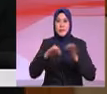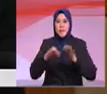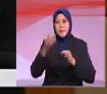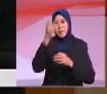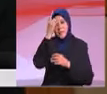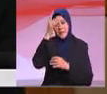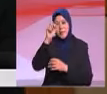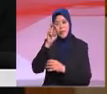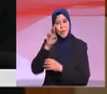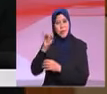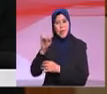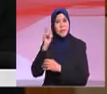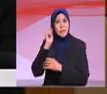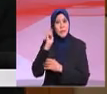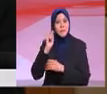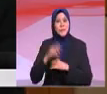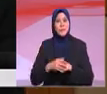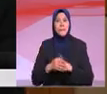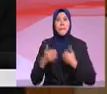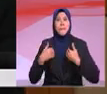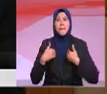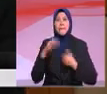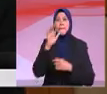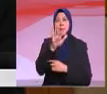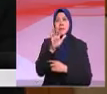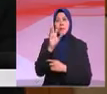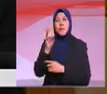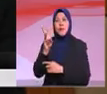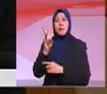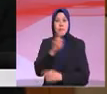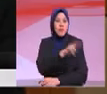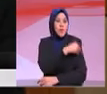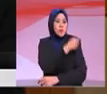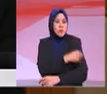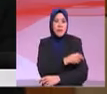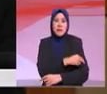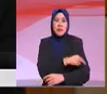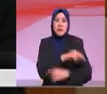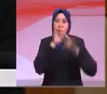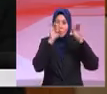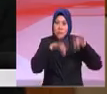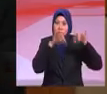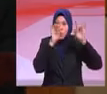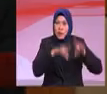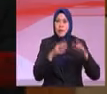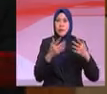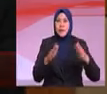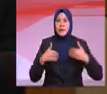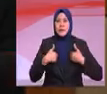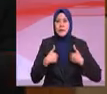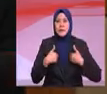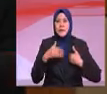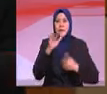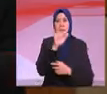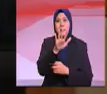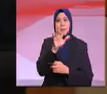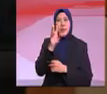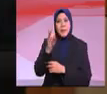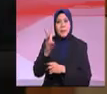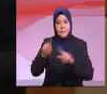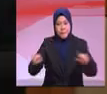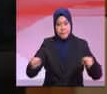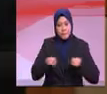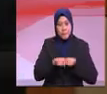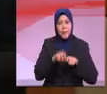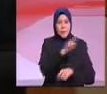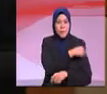DG, peringkat awal lagi kita telah mempunyai 56 hospital screening. Ya, di sini lihat 56 hospital screening